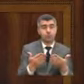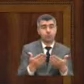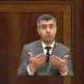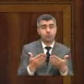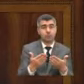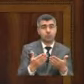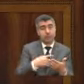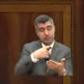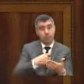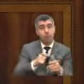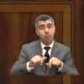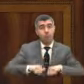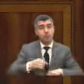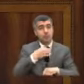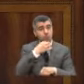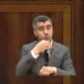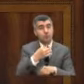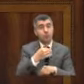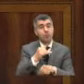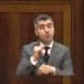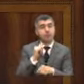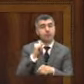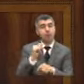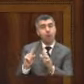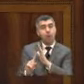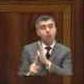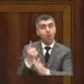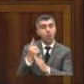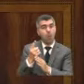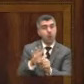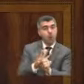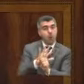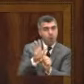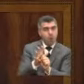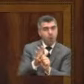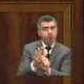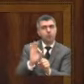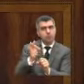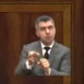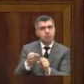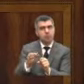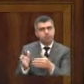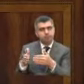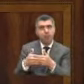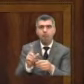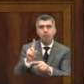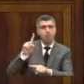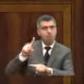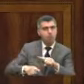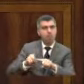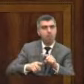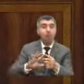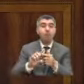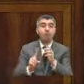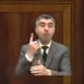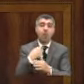اللي كنقول من الاول الجائحة اننا خصنا نفتحوا ونشتغلوا وما نشدوا شيء وكذا، انتم عشنا